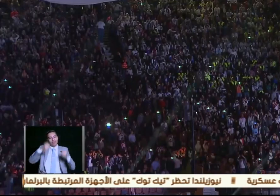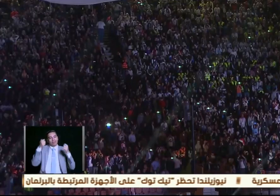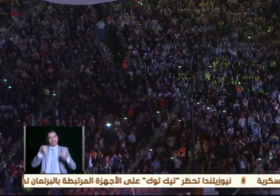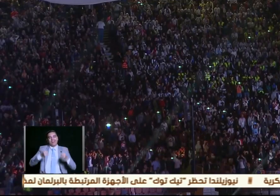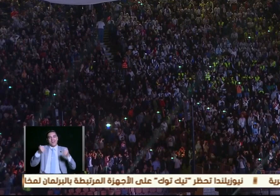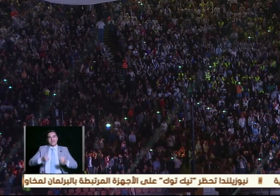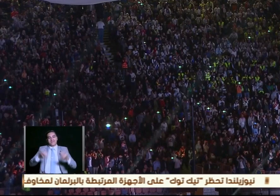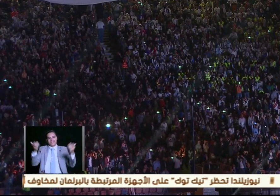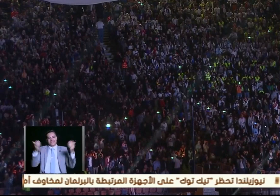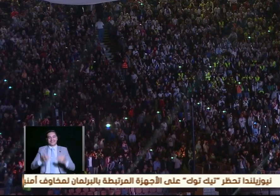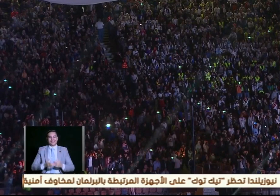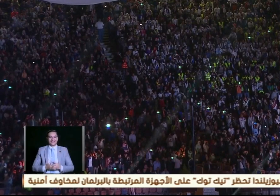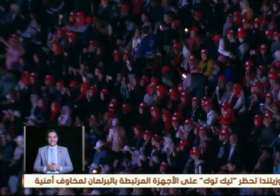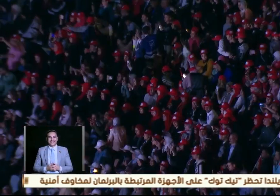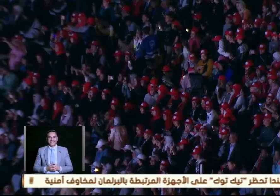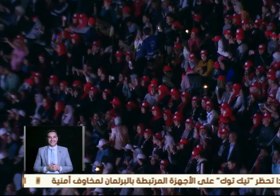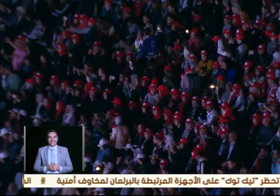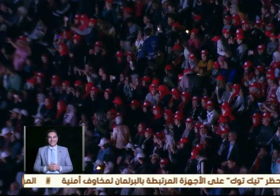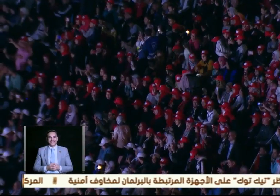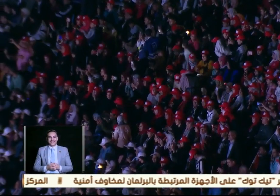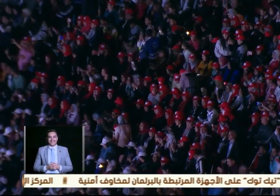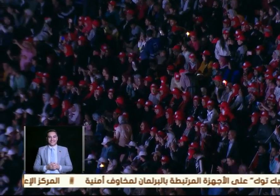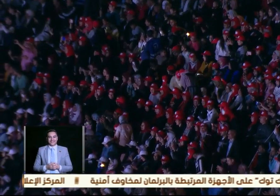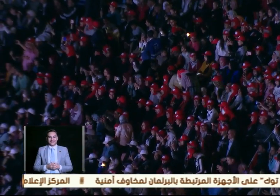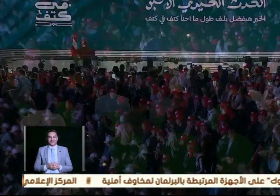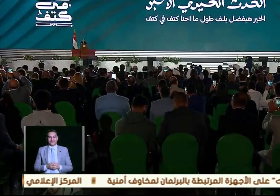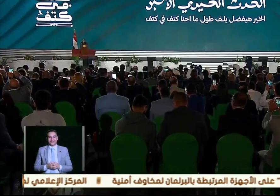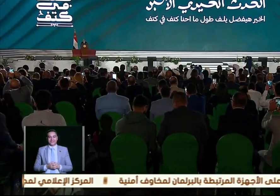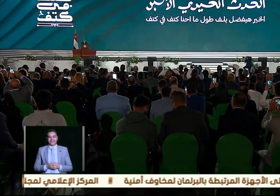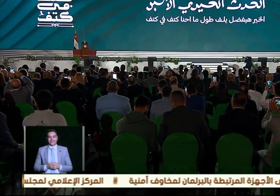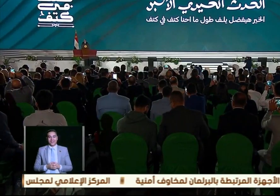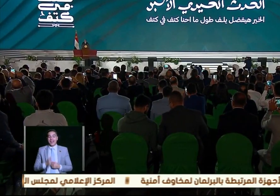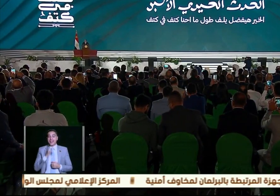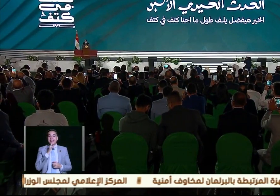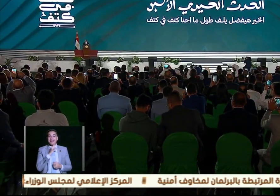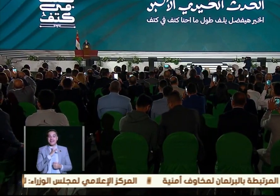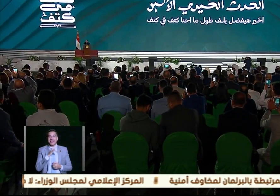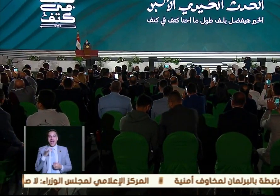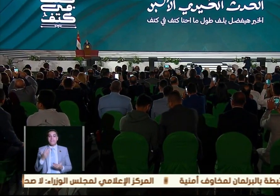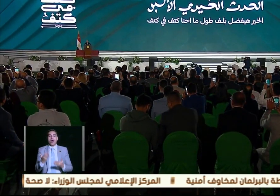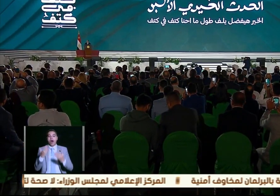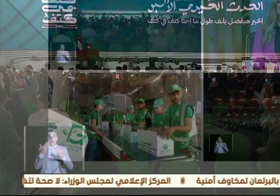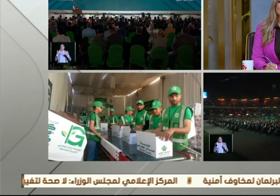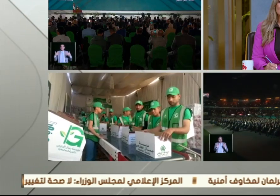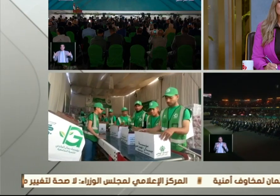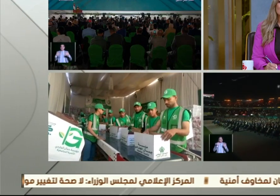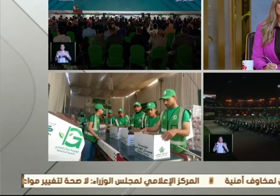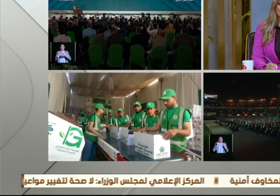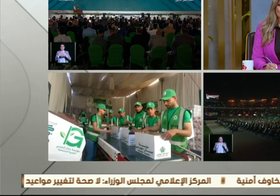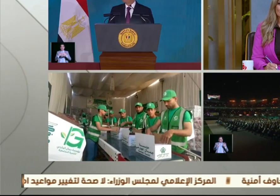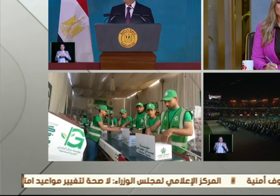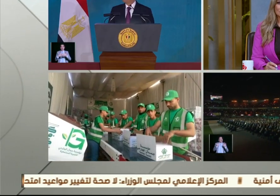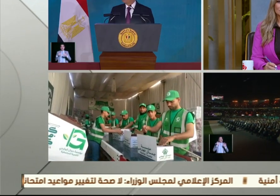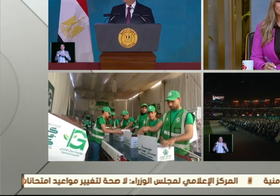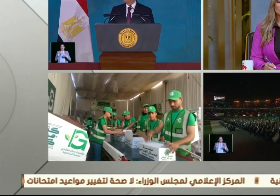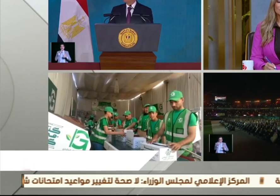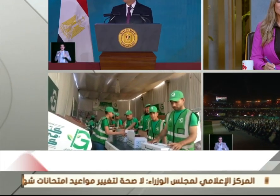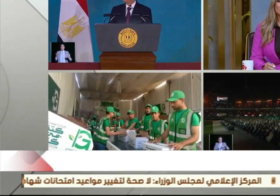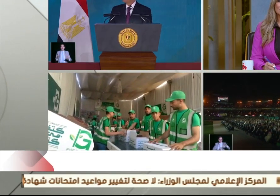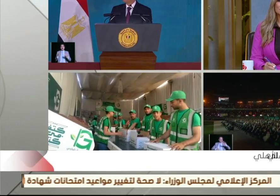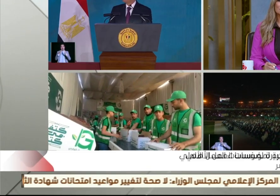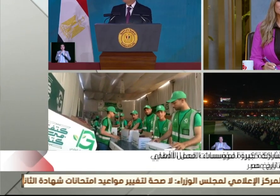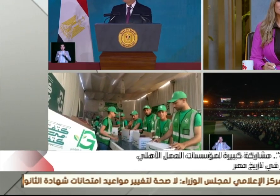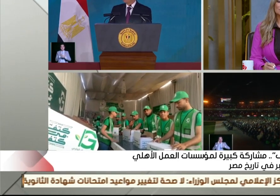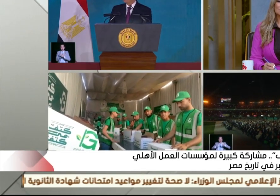بنشارك بيها الحاجه الثانيه اللي كنا بنشارك بيها برده النهارده الحقيقه احنا في مبادره ابدا عندنا ثلاث محاور رئيسيه